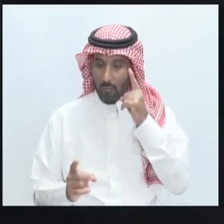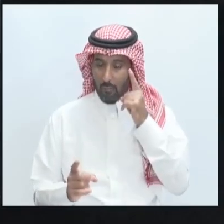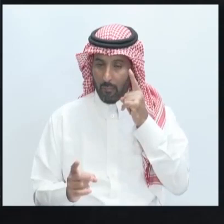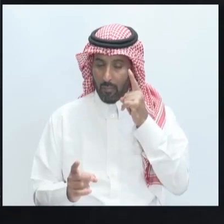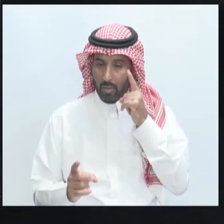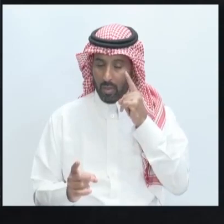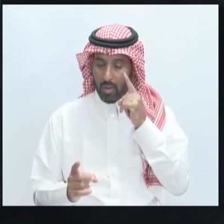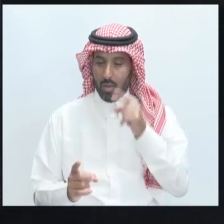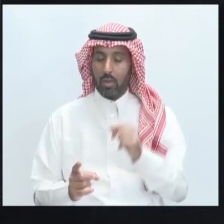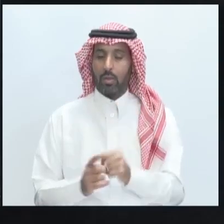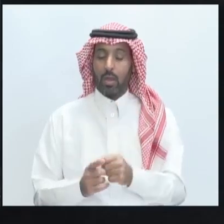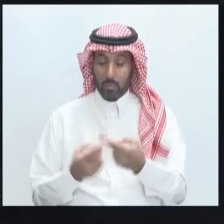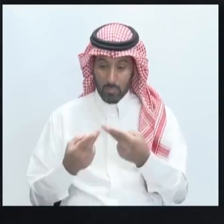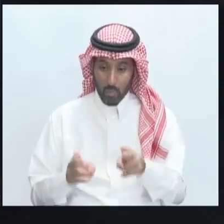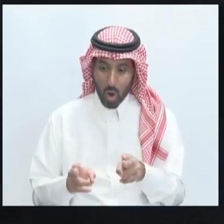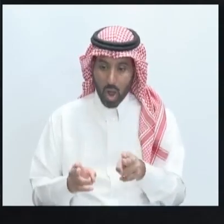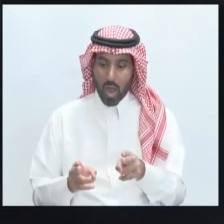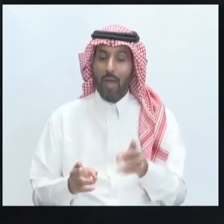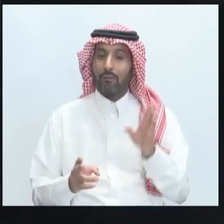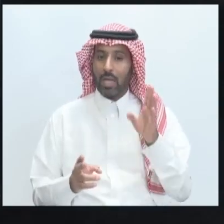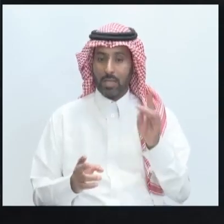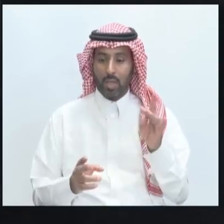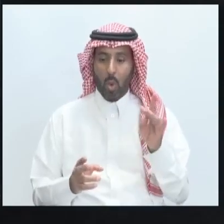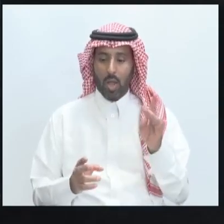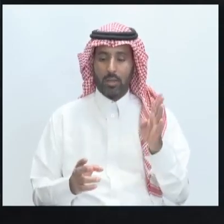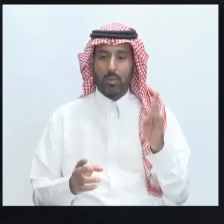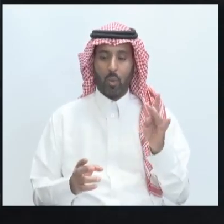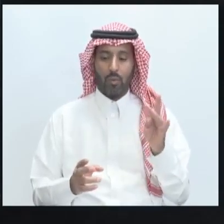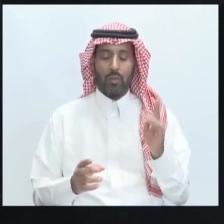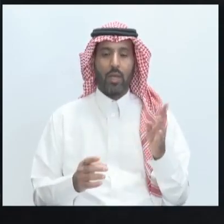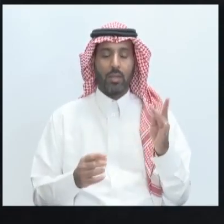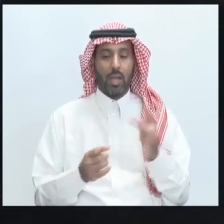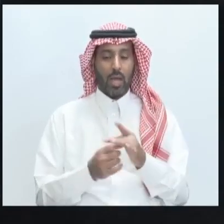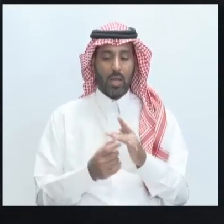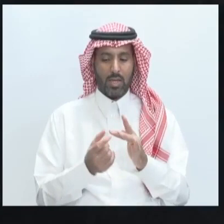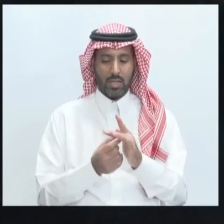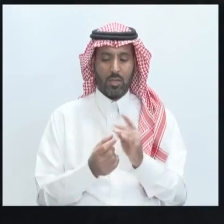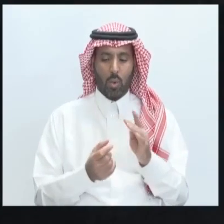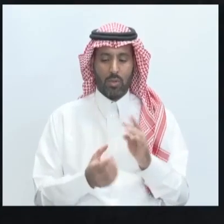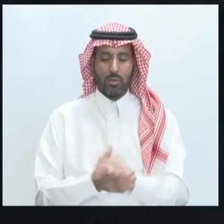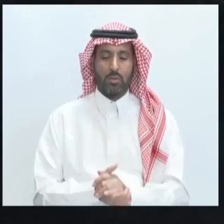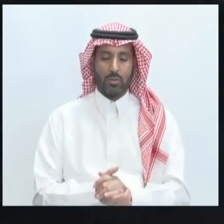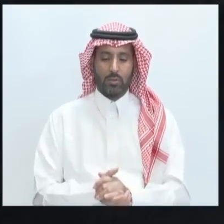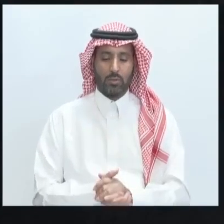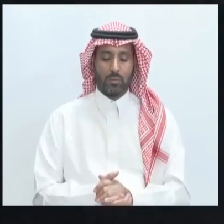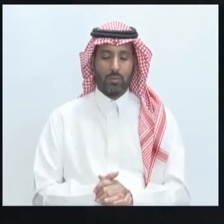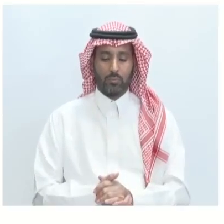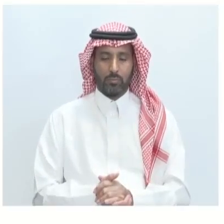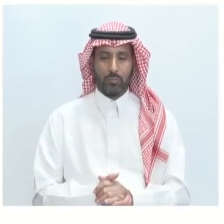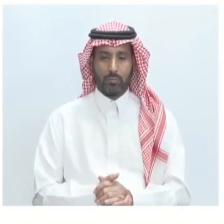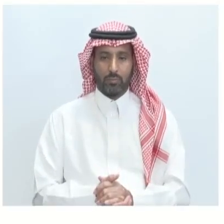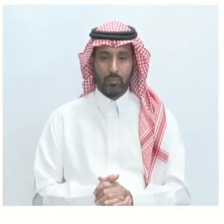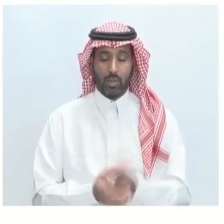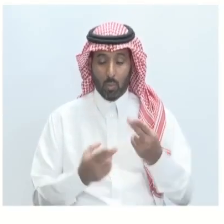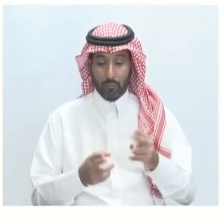الطلاب عبد الله انها احسنتم انها موافقه على الزواج وموافقه على